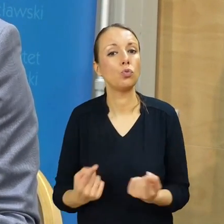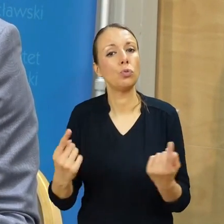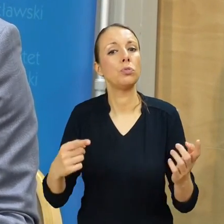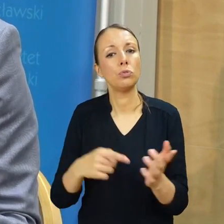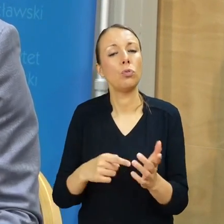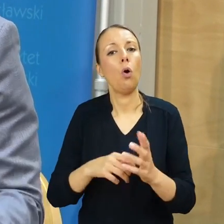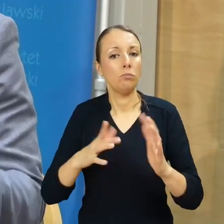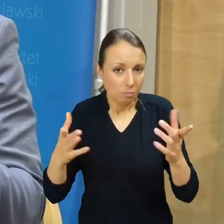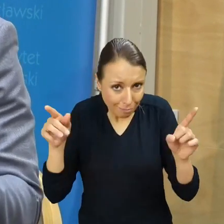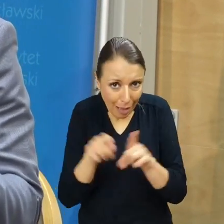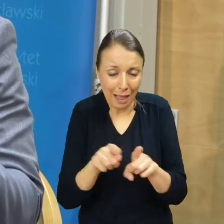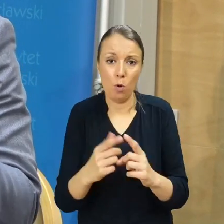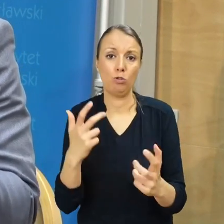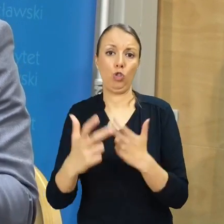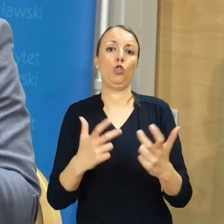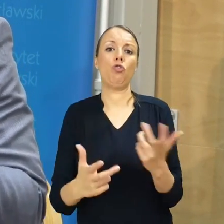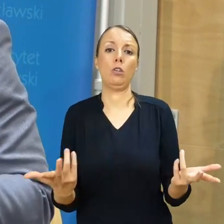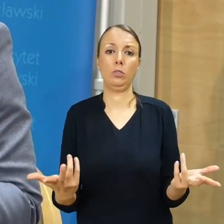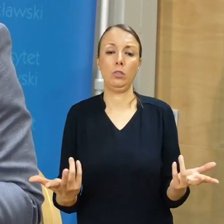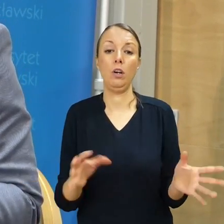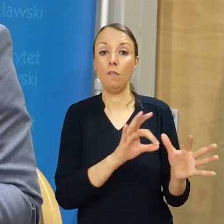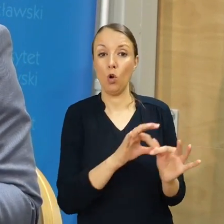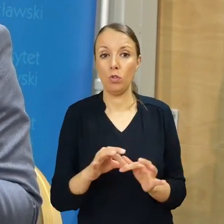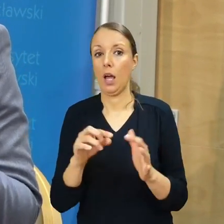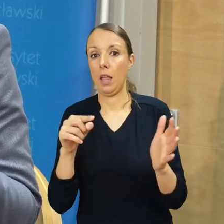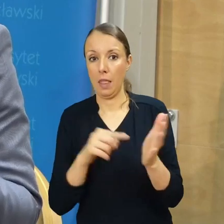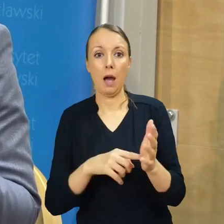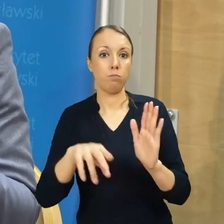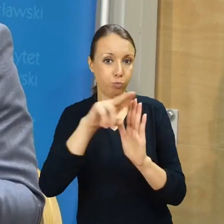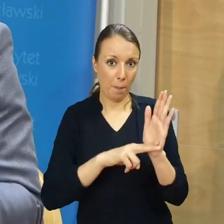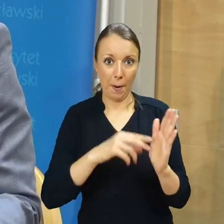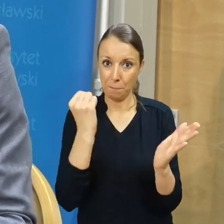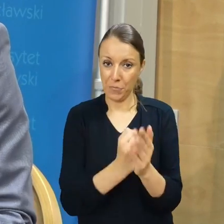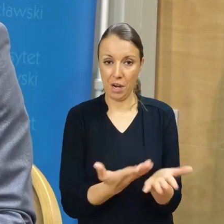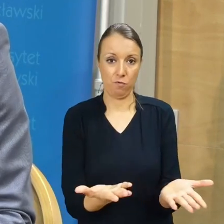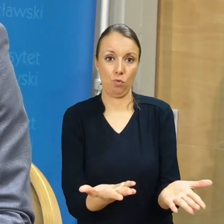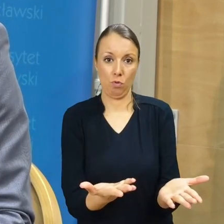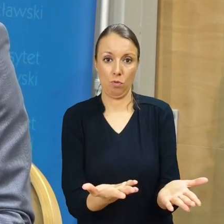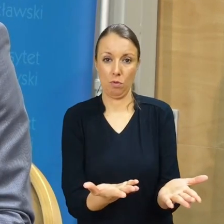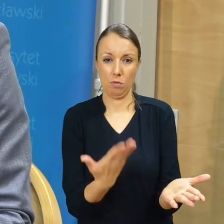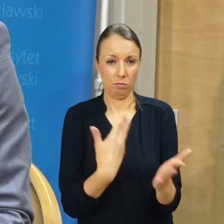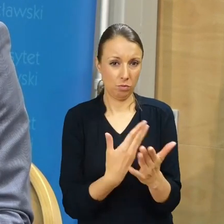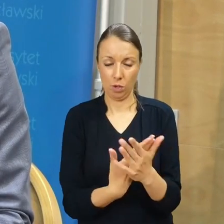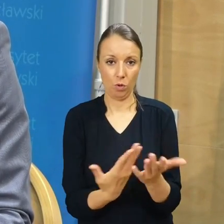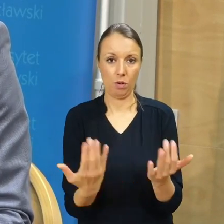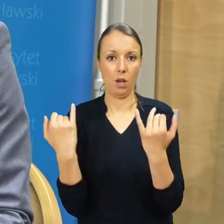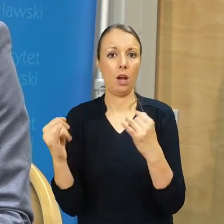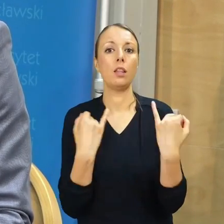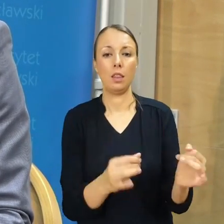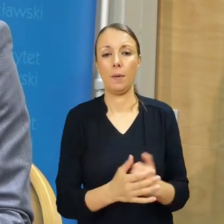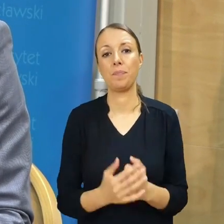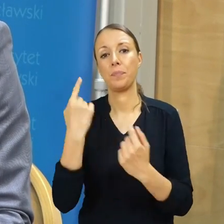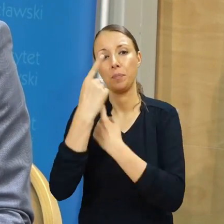czynności właśnie dotyczącej uprawnień wynikających z przepisów prawa. I tutaj wydaje mi się, że ta droga sądowo-administracyjna w tym